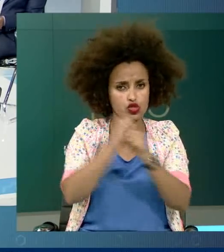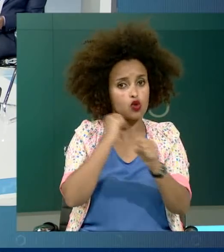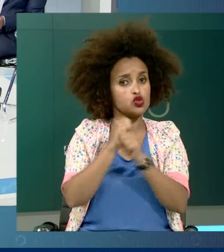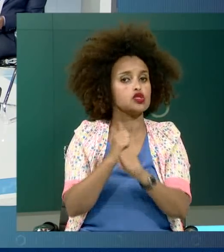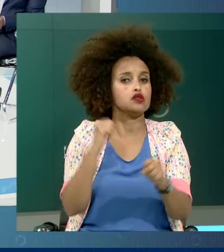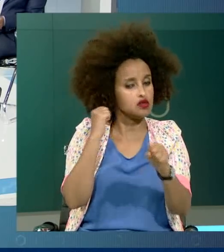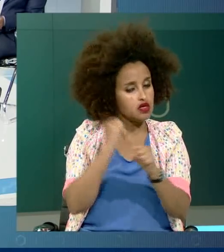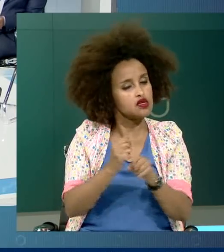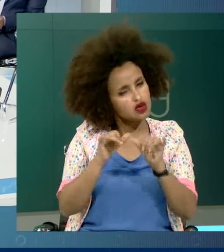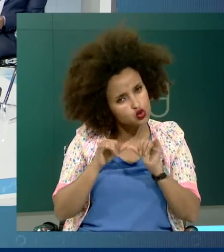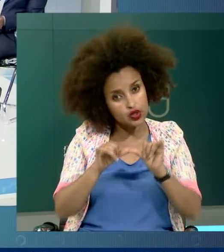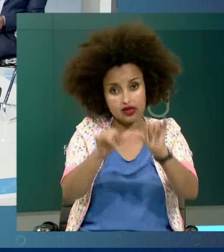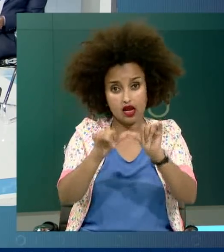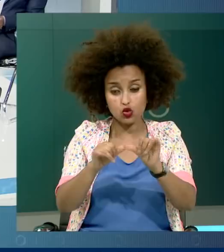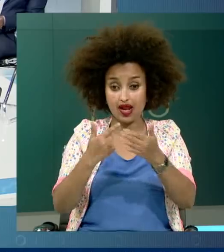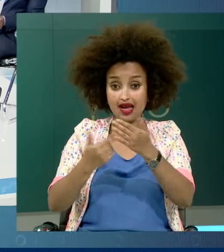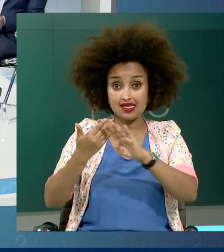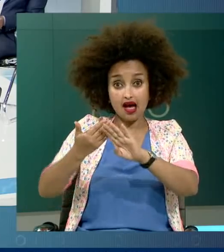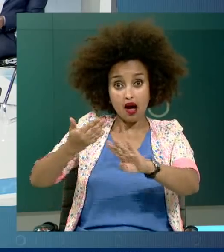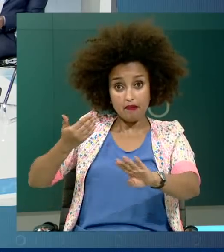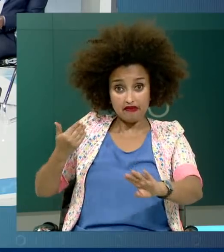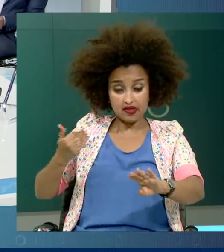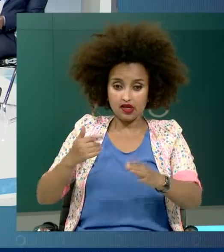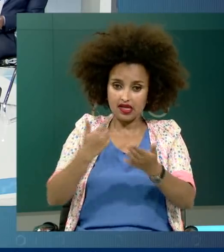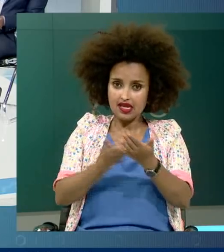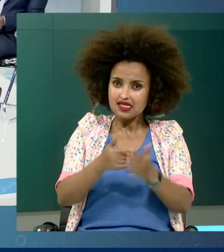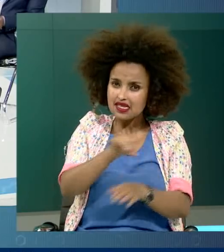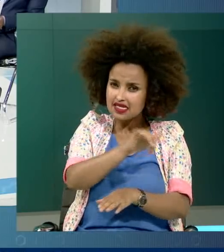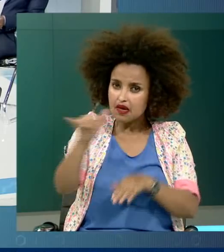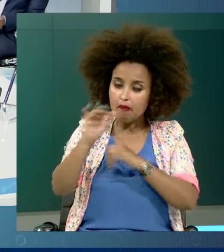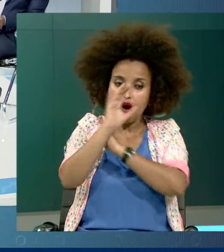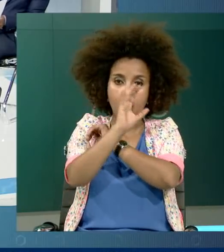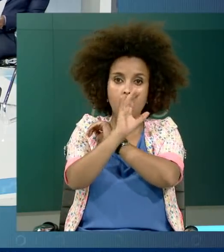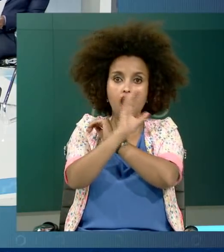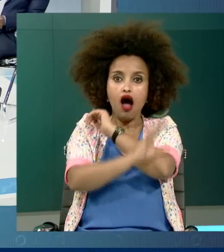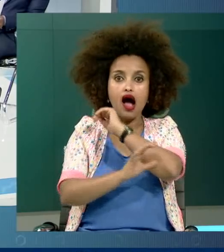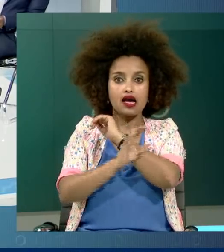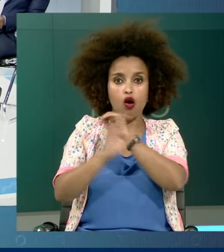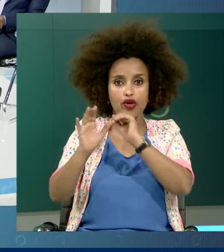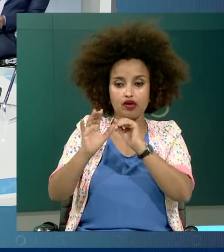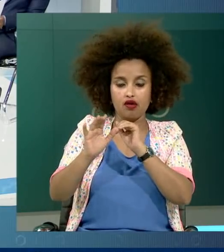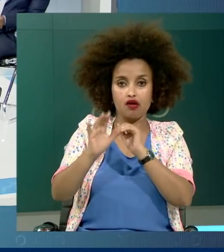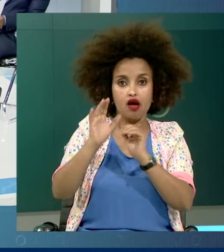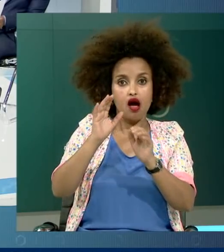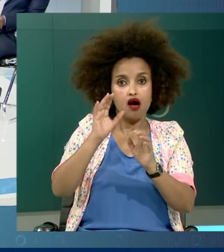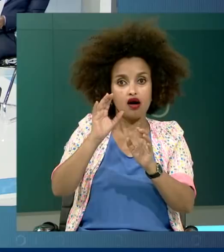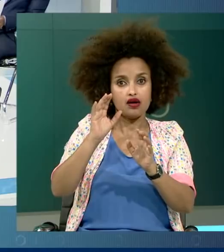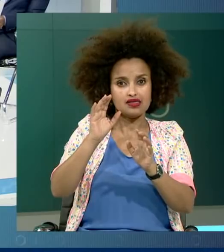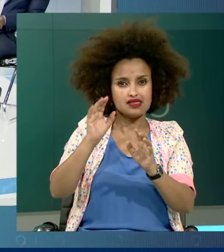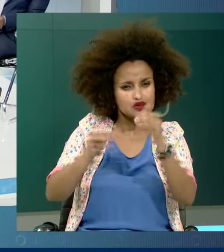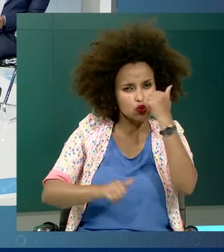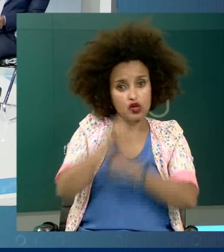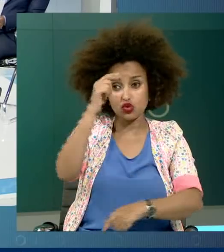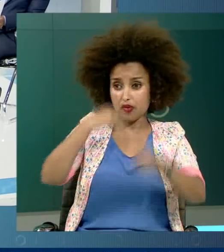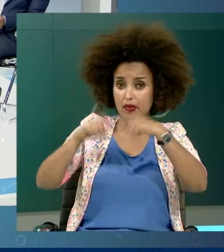እንደሆነ ይታወቃልና ግን ከዛ በፊት በተለይ እንደዚህ አገራዊ ወይም ደግሞ ዓለም አቀፋዊ አደጋዎች በሚያንዣቡበት ሰዓት